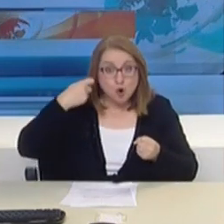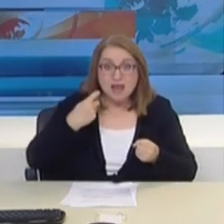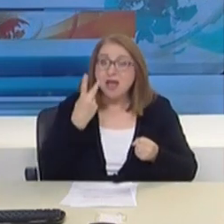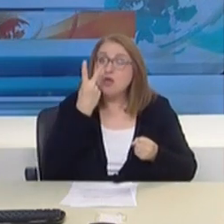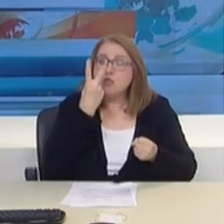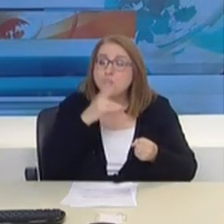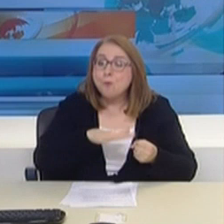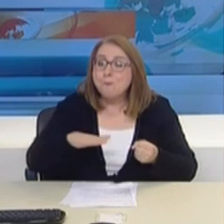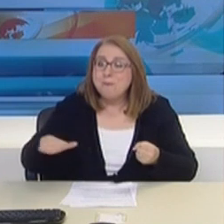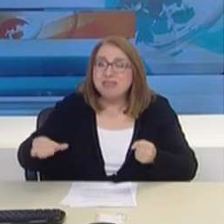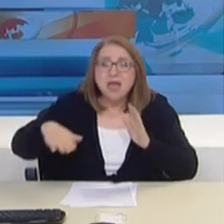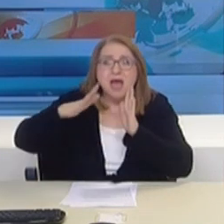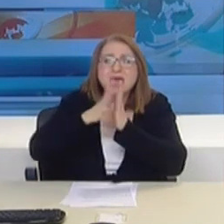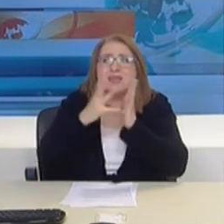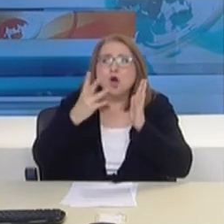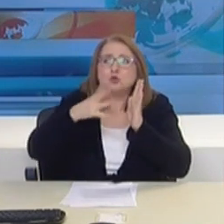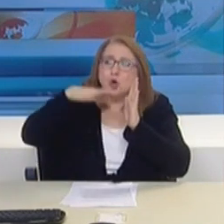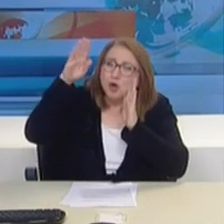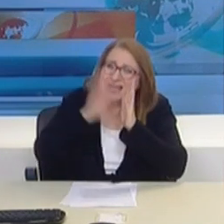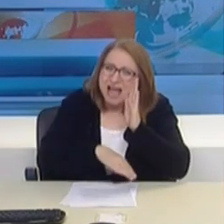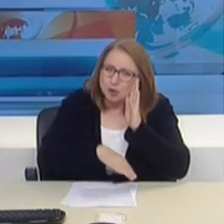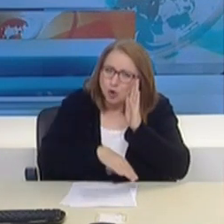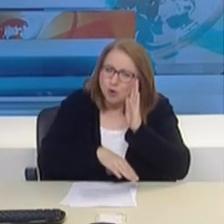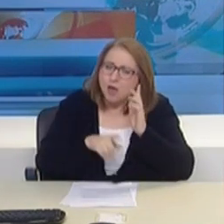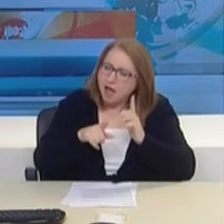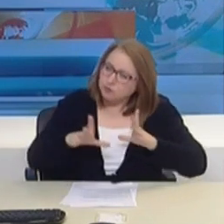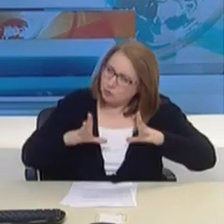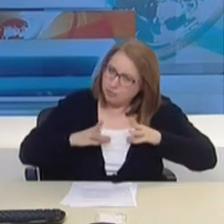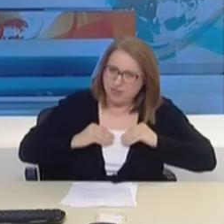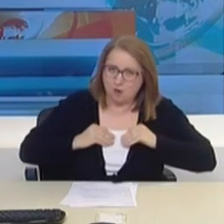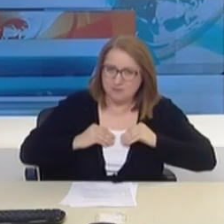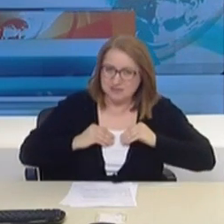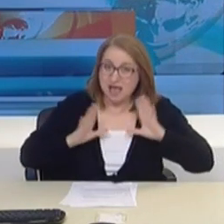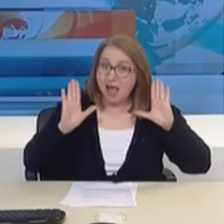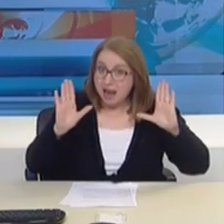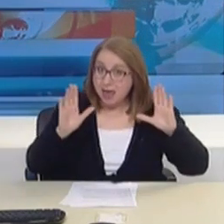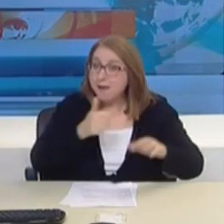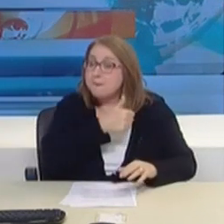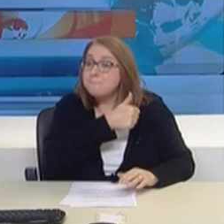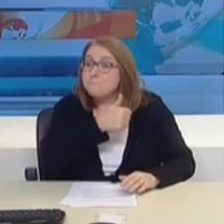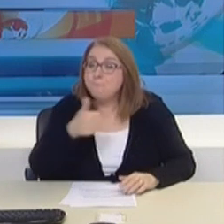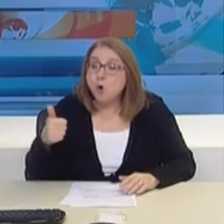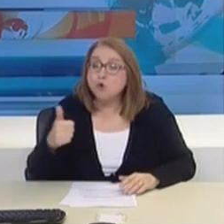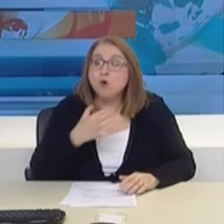δύο ανήλικα τέκνα είναι κάτι το οποίο είναι αποδεκτό. Αλλά μόνο για αυτές τις περιπτώσεις και για ανήλικα